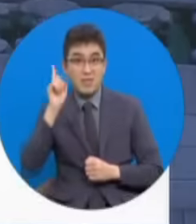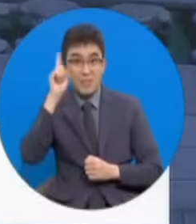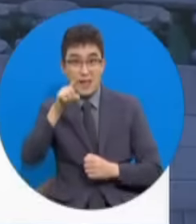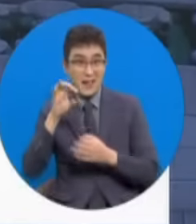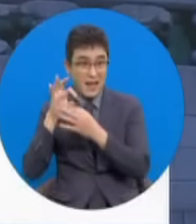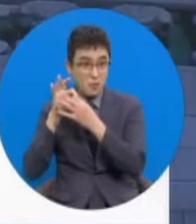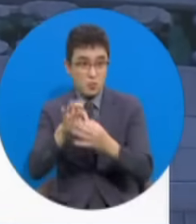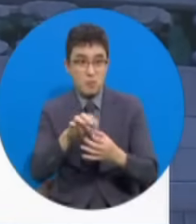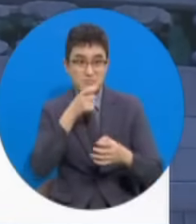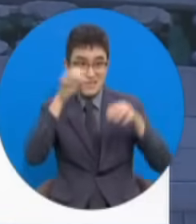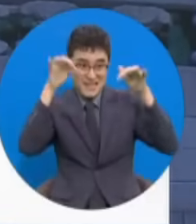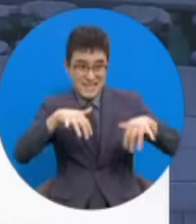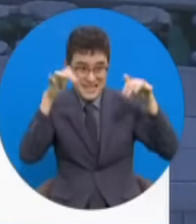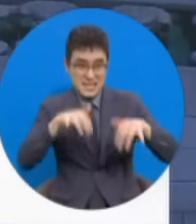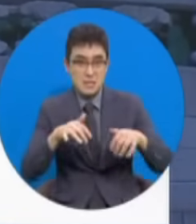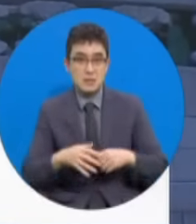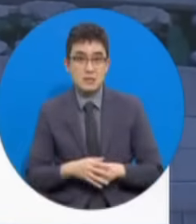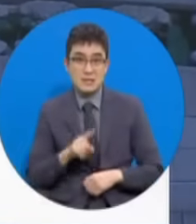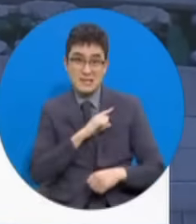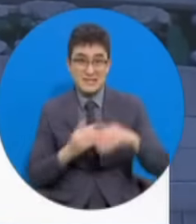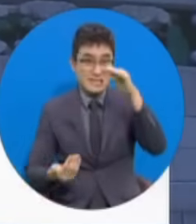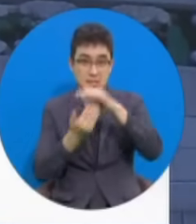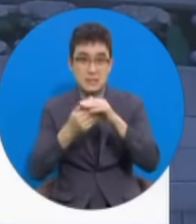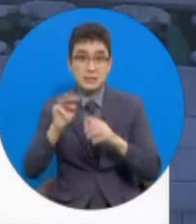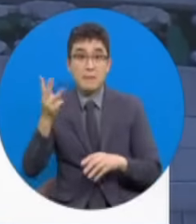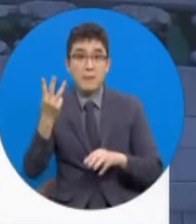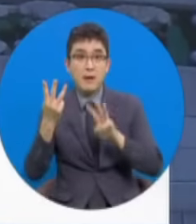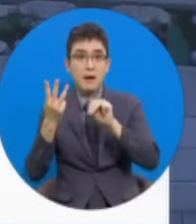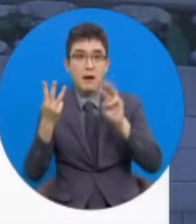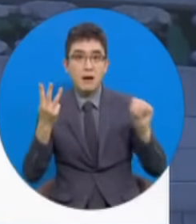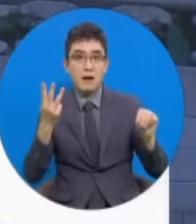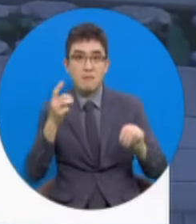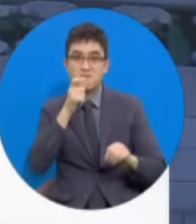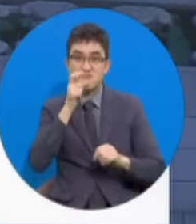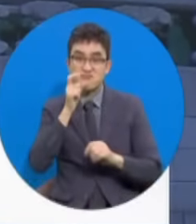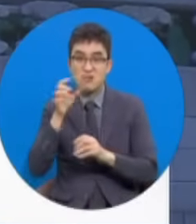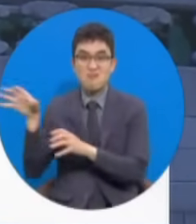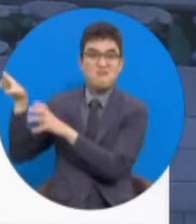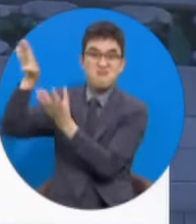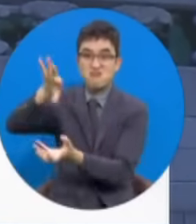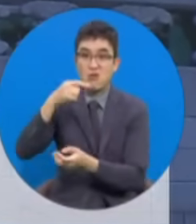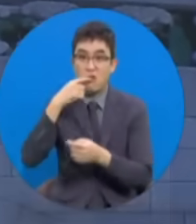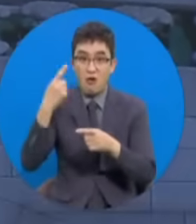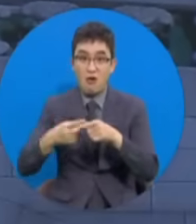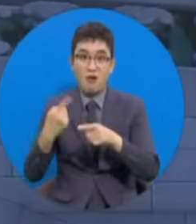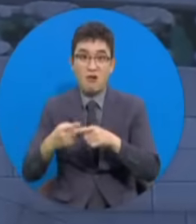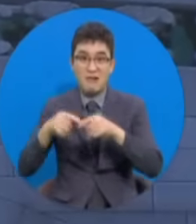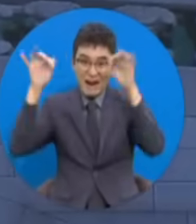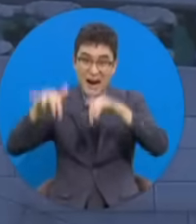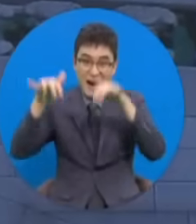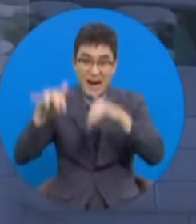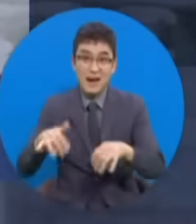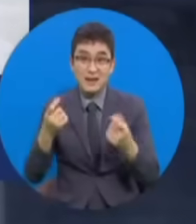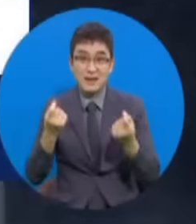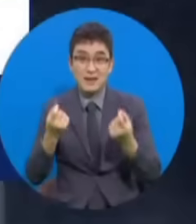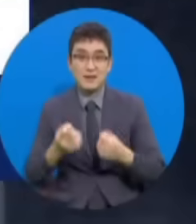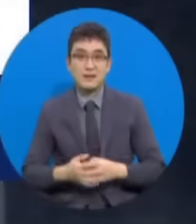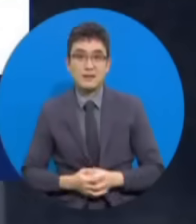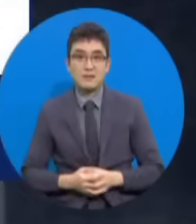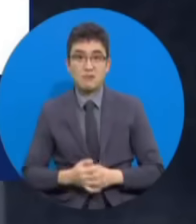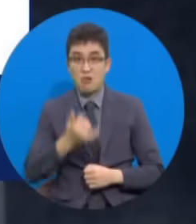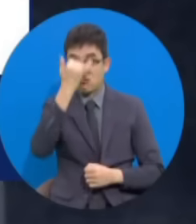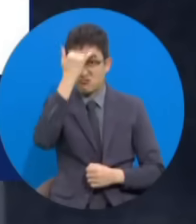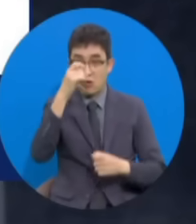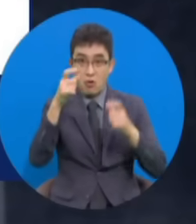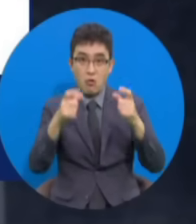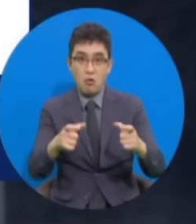내릴 것으로 우려되는데 최대 300mm 물폭탄이 내릴 수 있다 이런 예보도 나오는데요. 맞습니다. 지금 충청 지역의